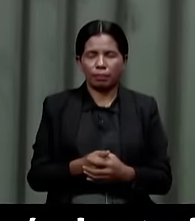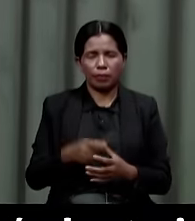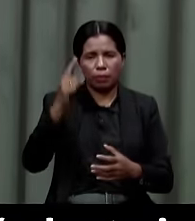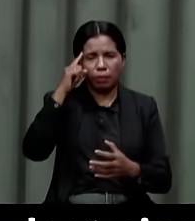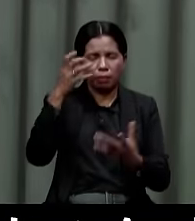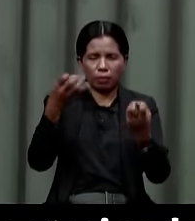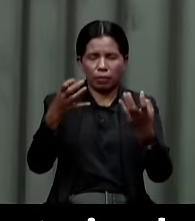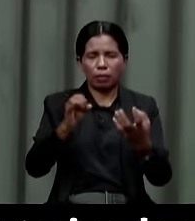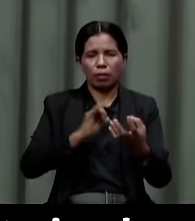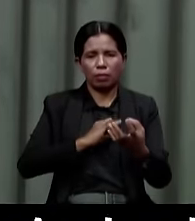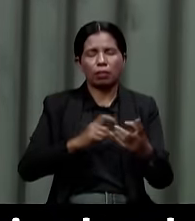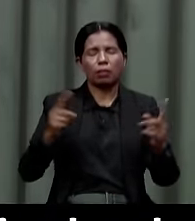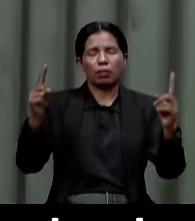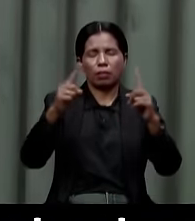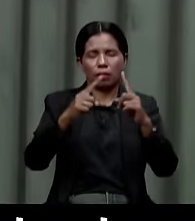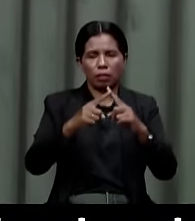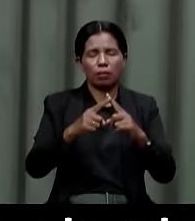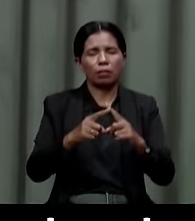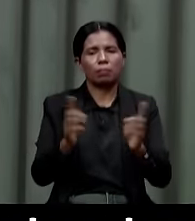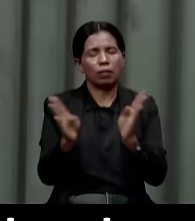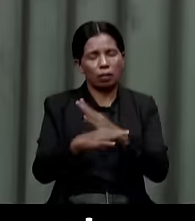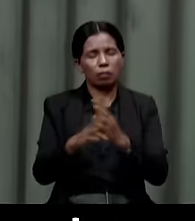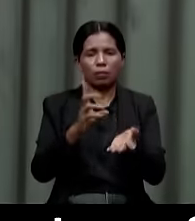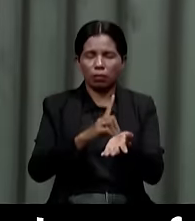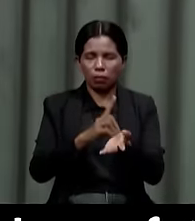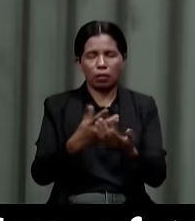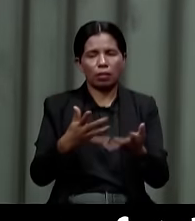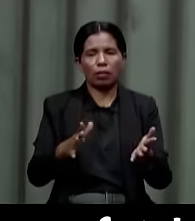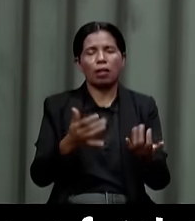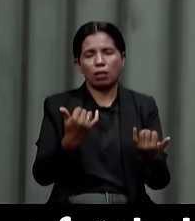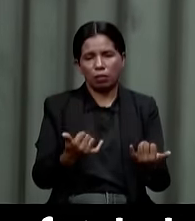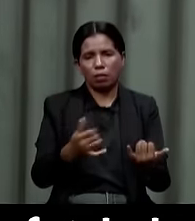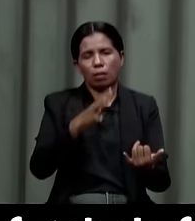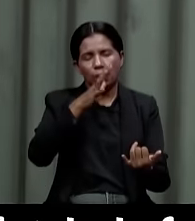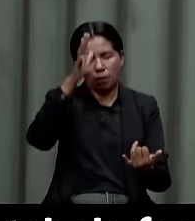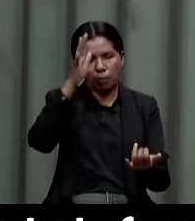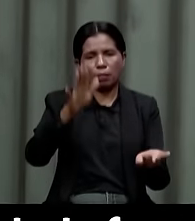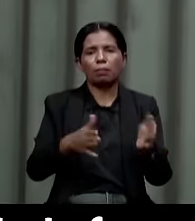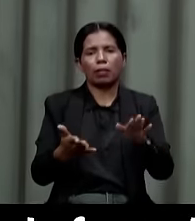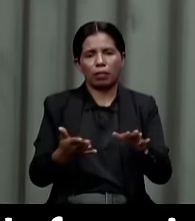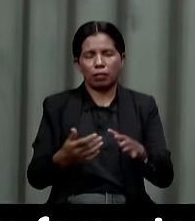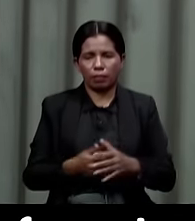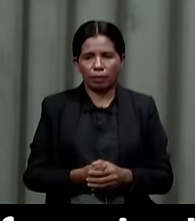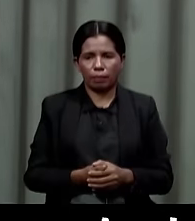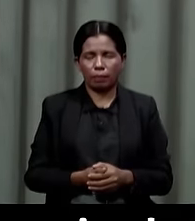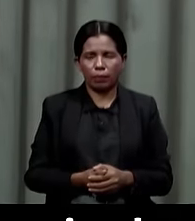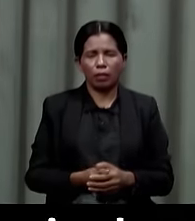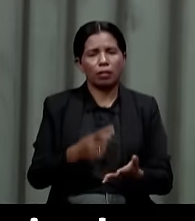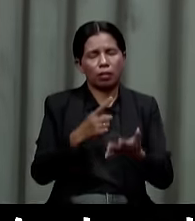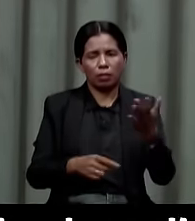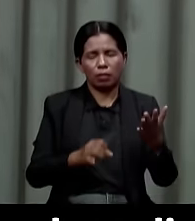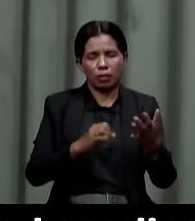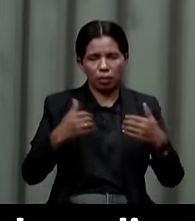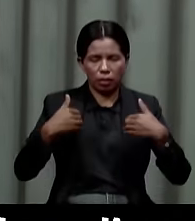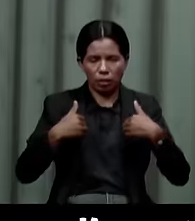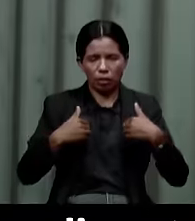saiduni sa pai homai ni hanui galai sa gora pai homai husi gona ni saide magal lai ga iha